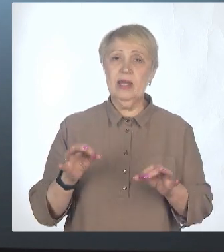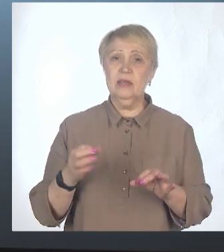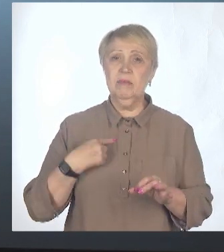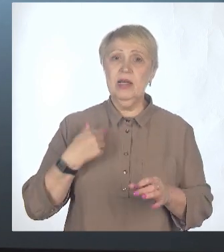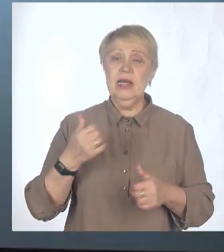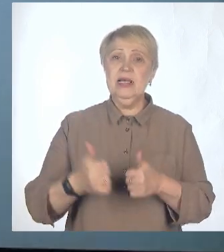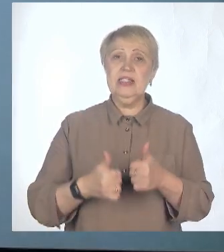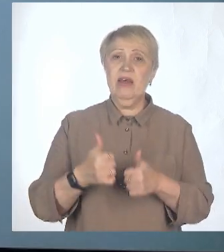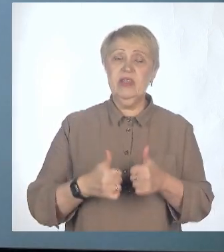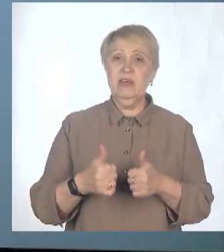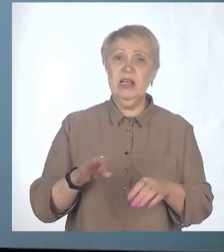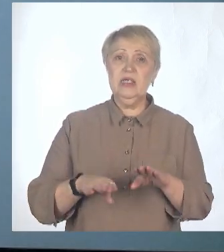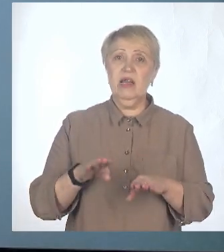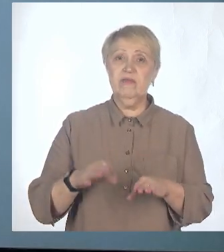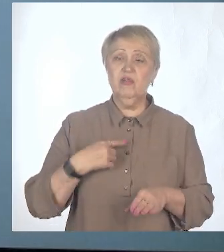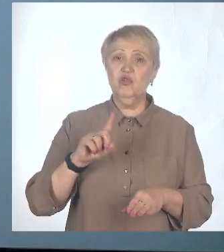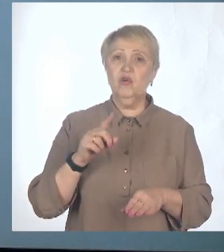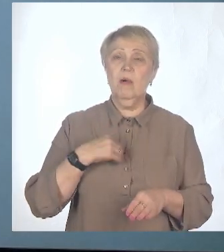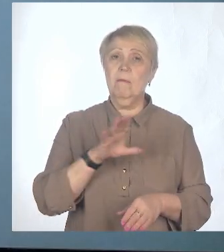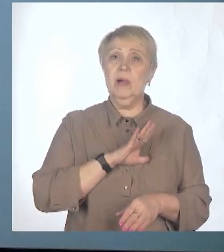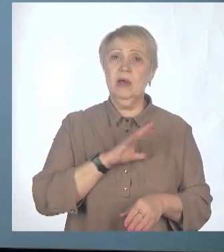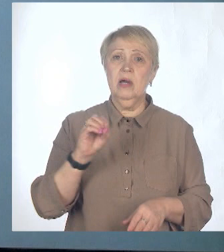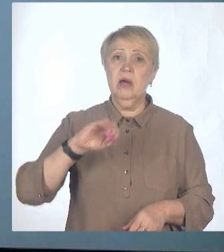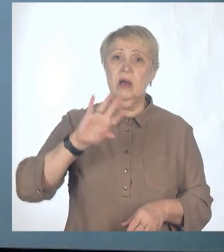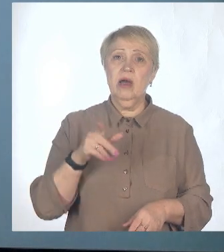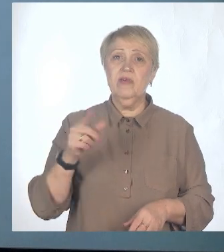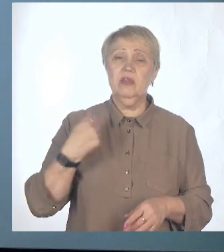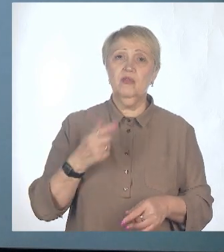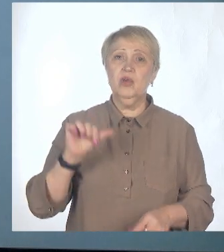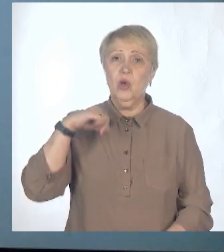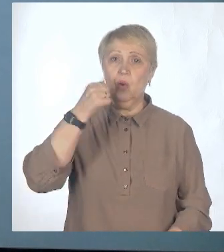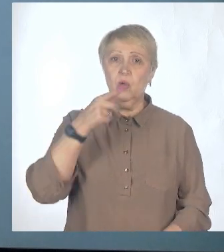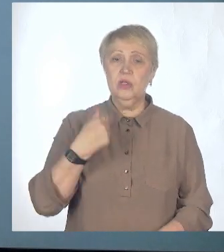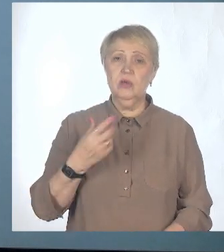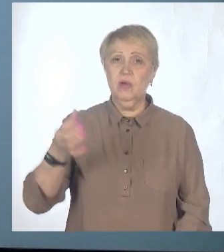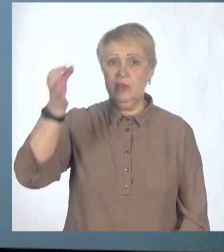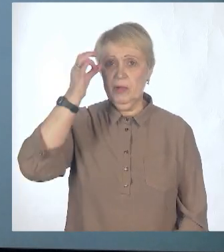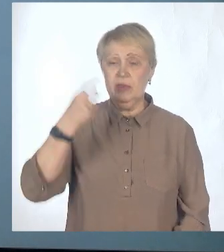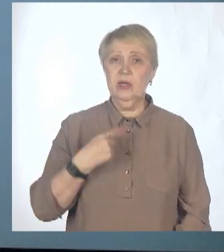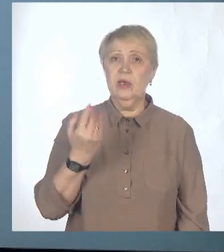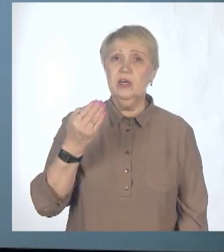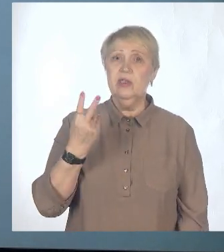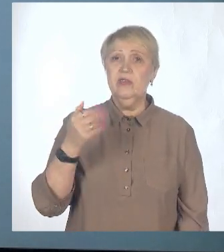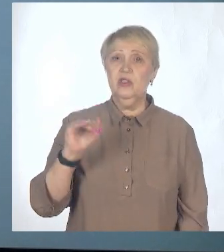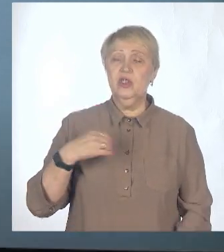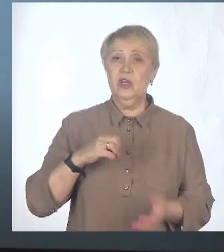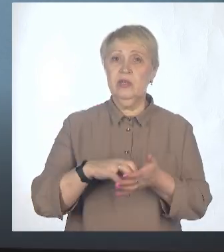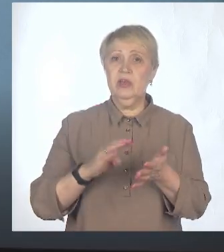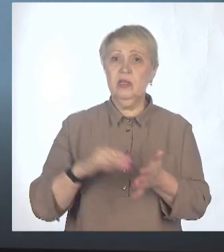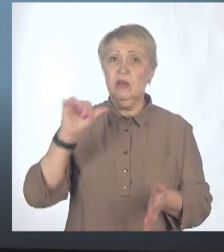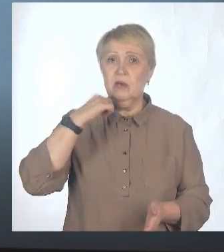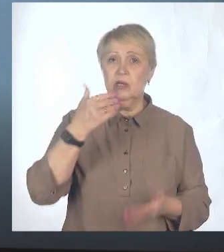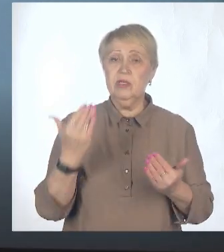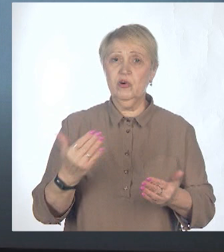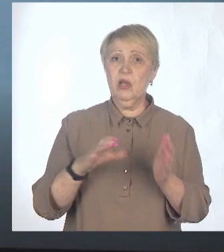в 2020 году, так называемым ковидным годом. С ностальгией вспоминали 2019, а сегодня, после 24